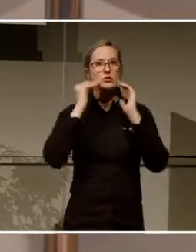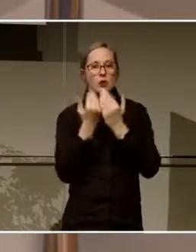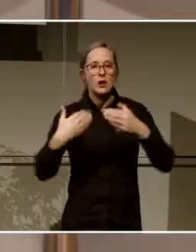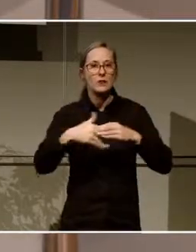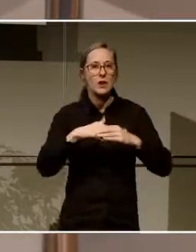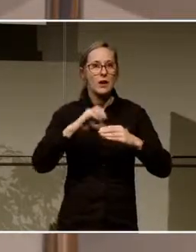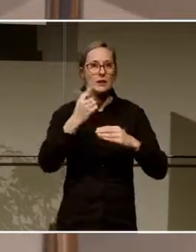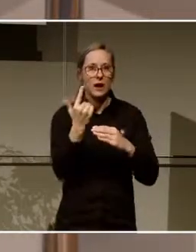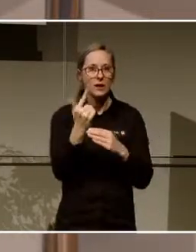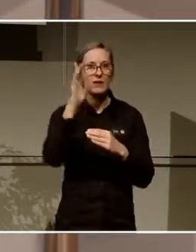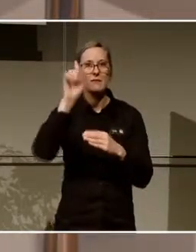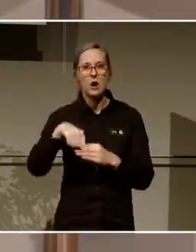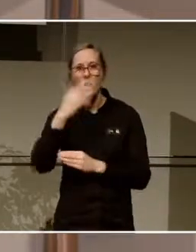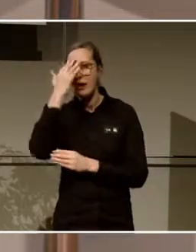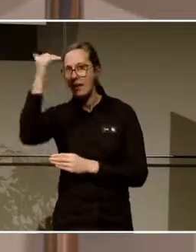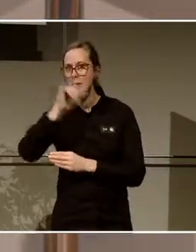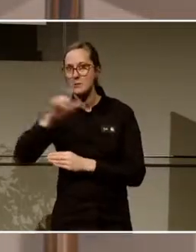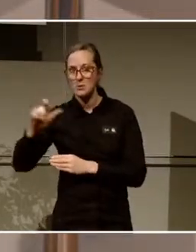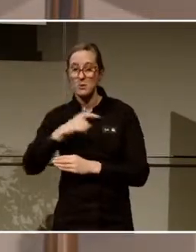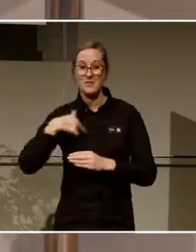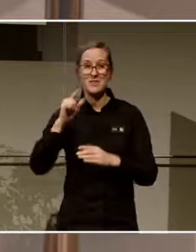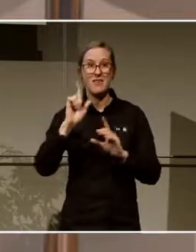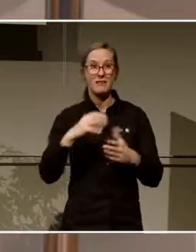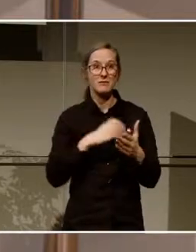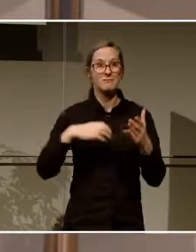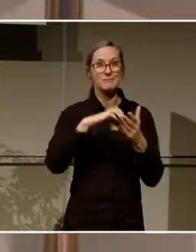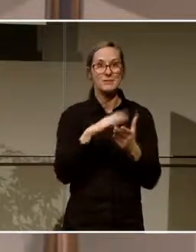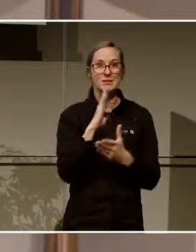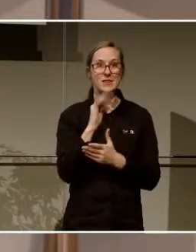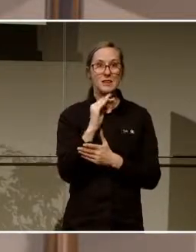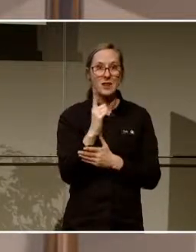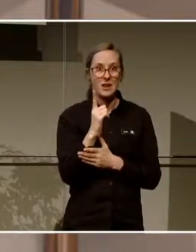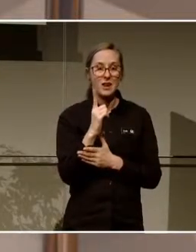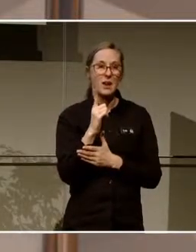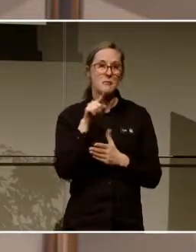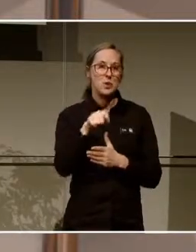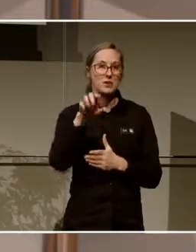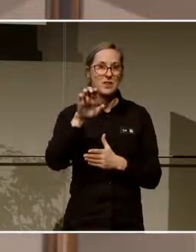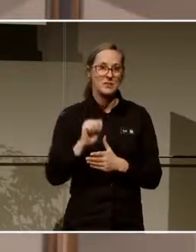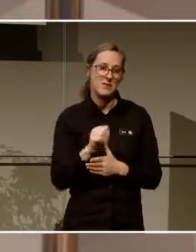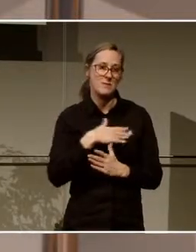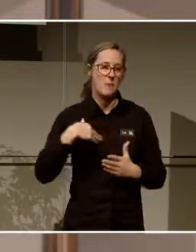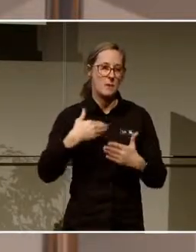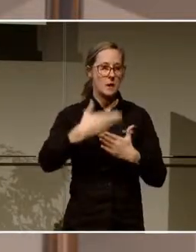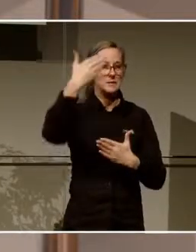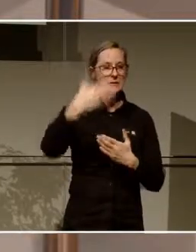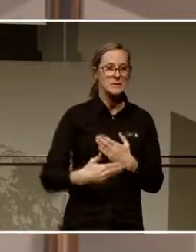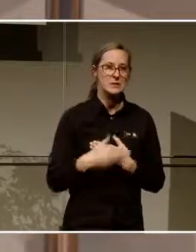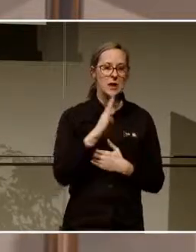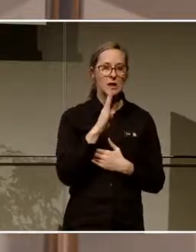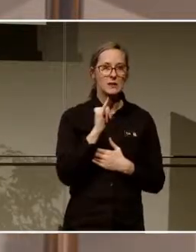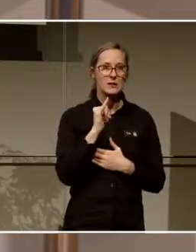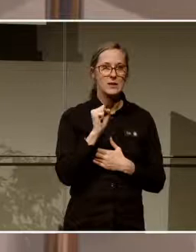personer. Och vi har lagt ut det på digidel.se. Det är DigiDel-nätverkets webbplats,